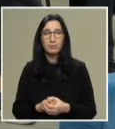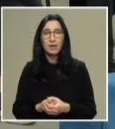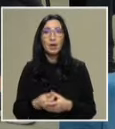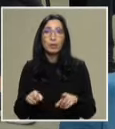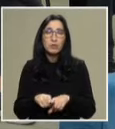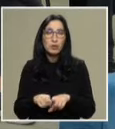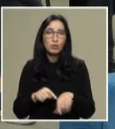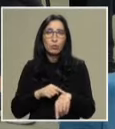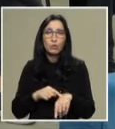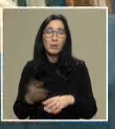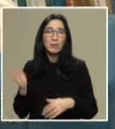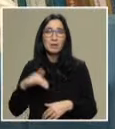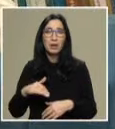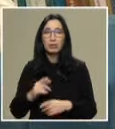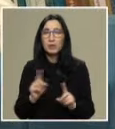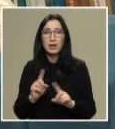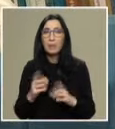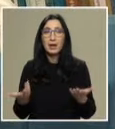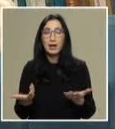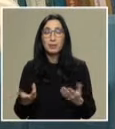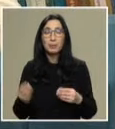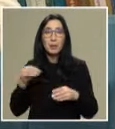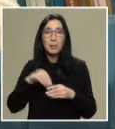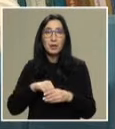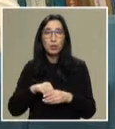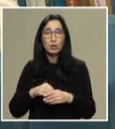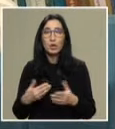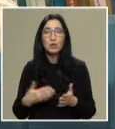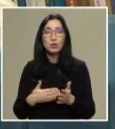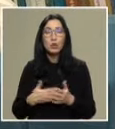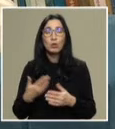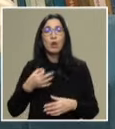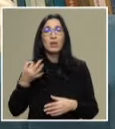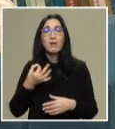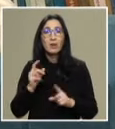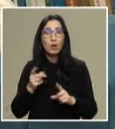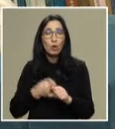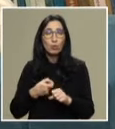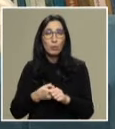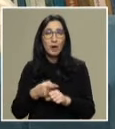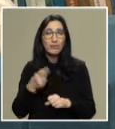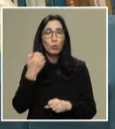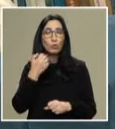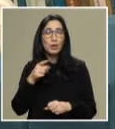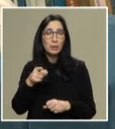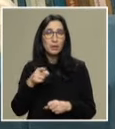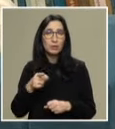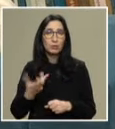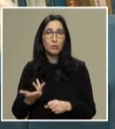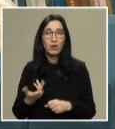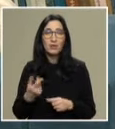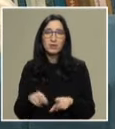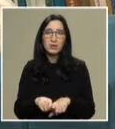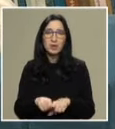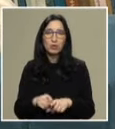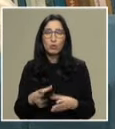но в същото време след това няма как да бъде приложена, защото навика, който създава употребата на тези технически средства,